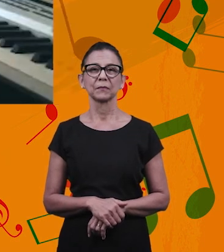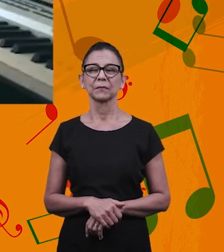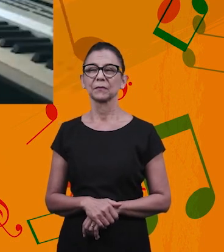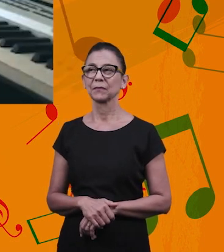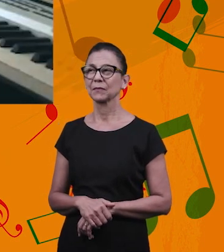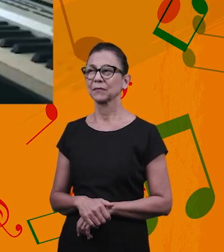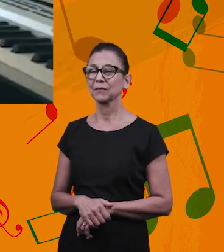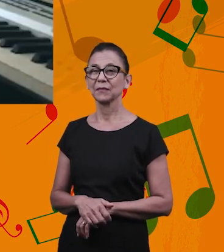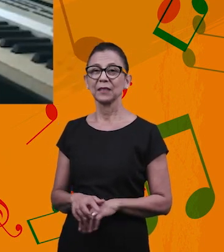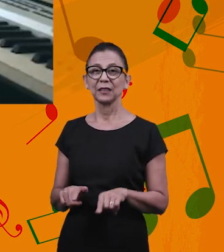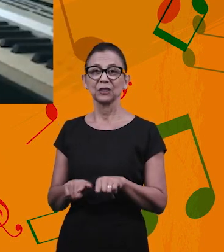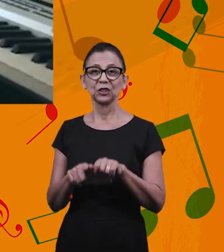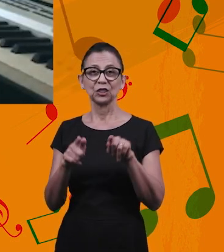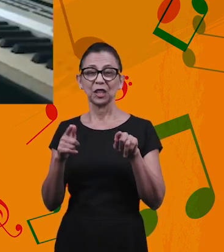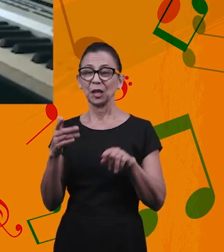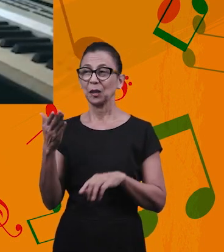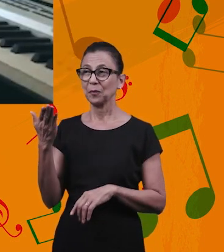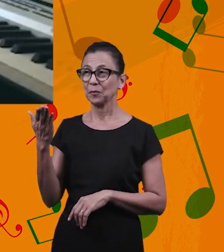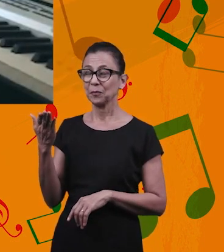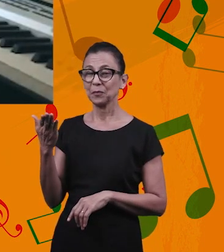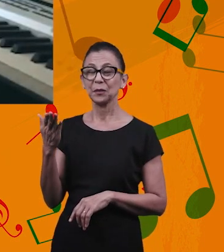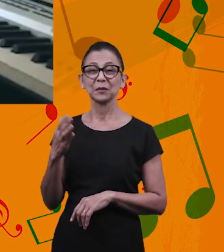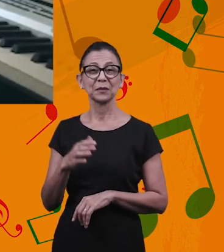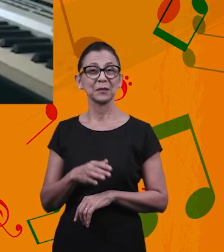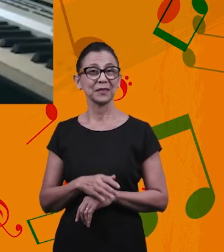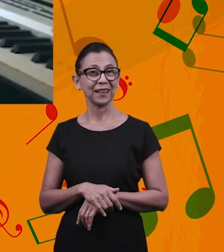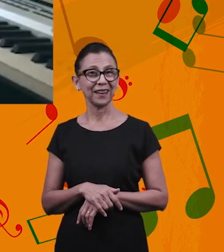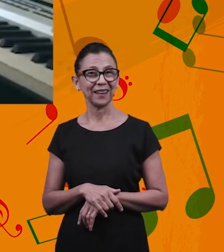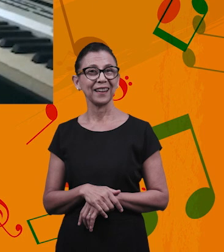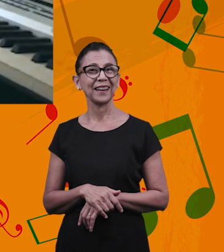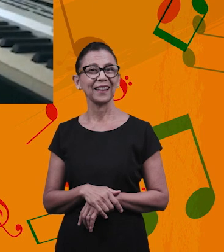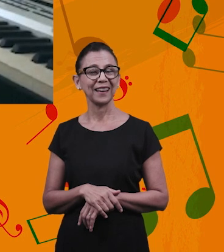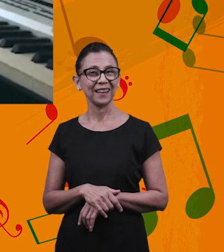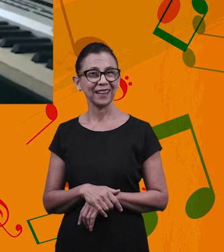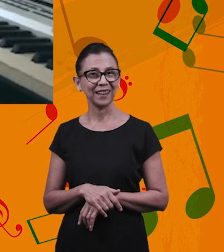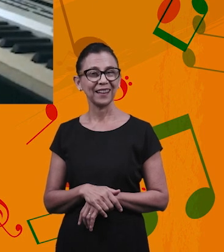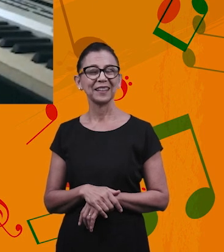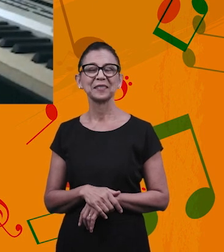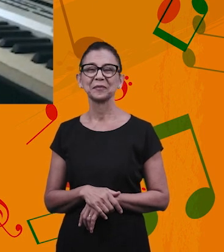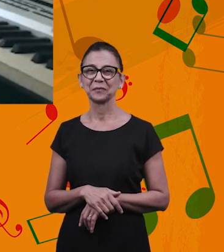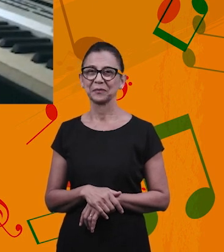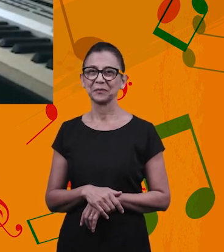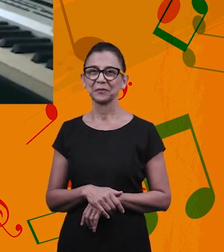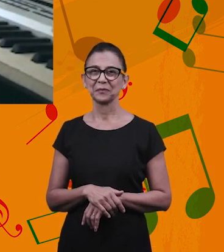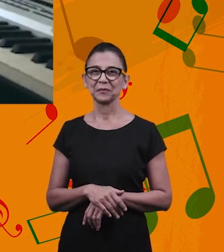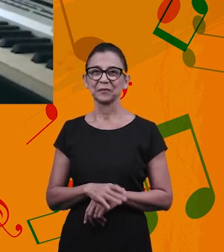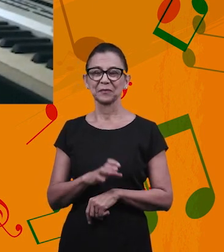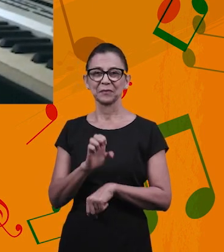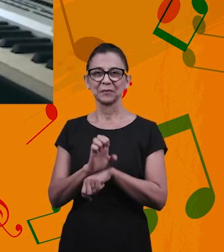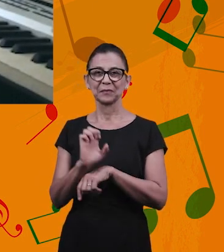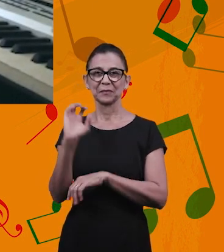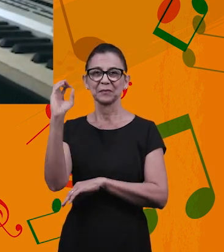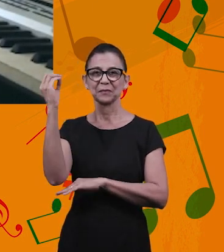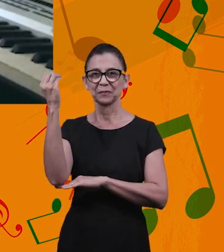Les jumeaux Jorge Miguel et Jorge Lucas, da Rio Grande do Sul.